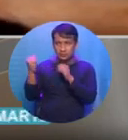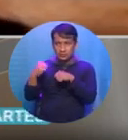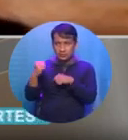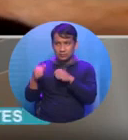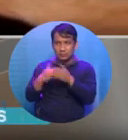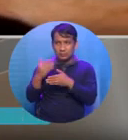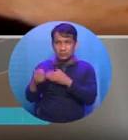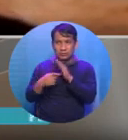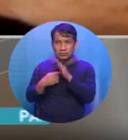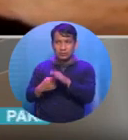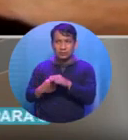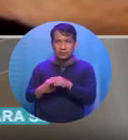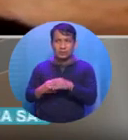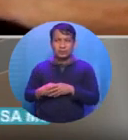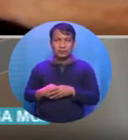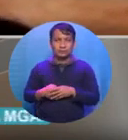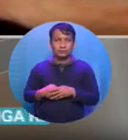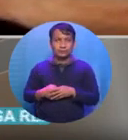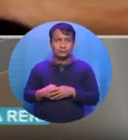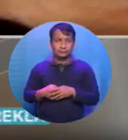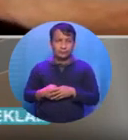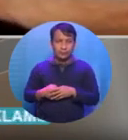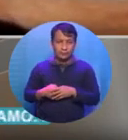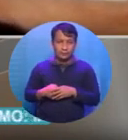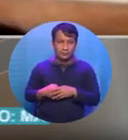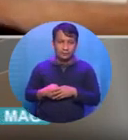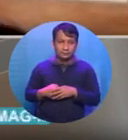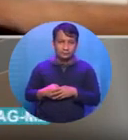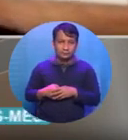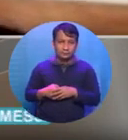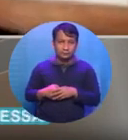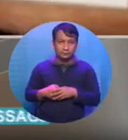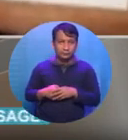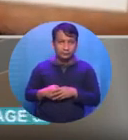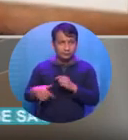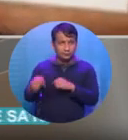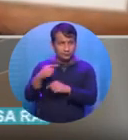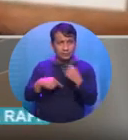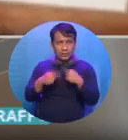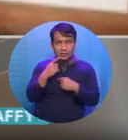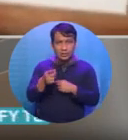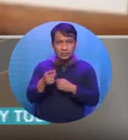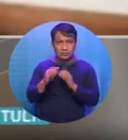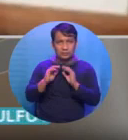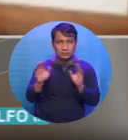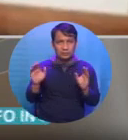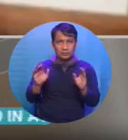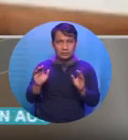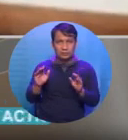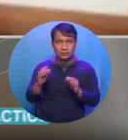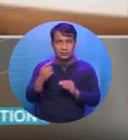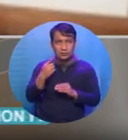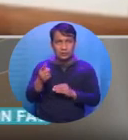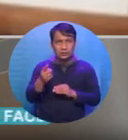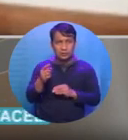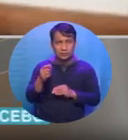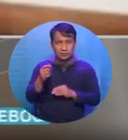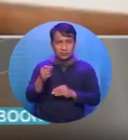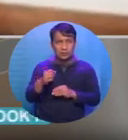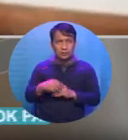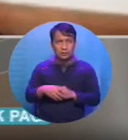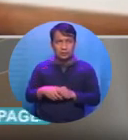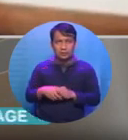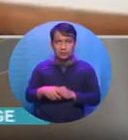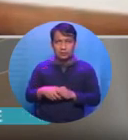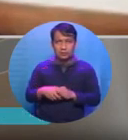better. Opo. At habang... Hindi pa po isang buwan na nagkakilala po. Ma'am, tumutunog yung sound? Okay.